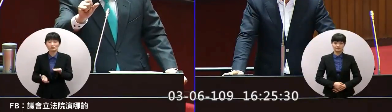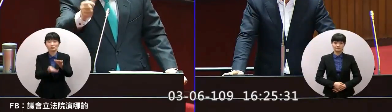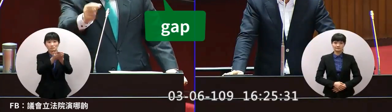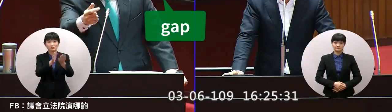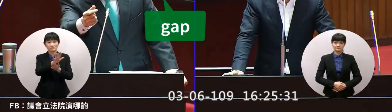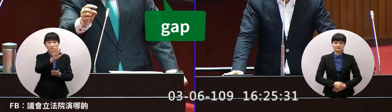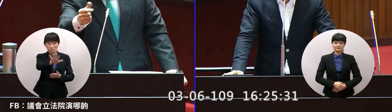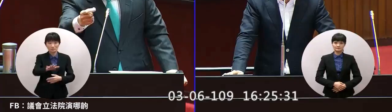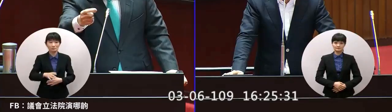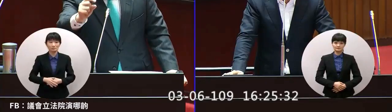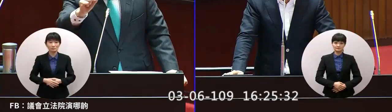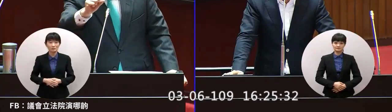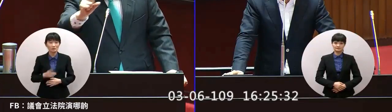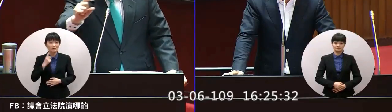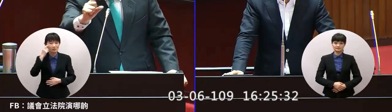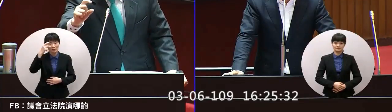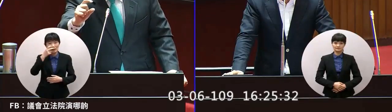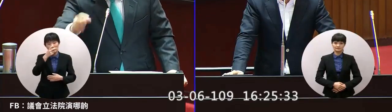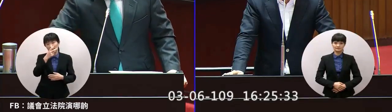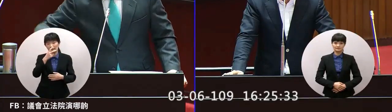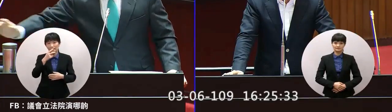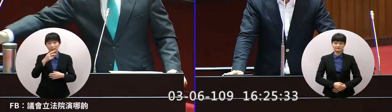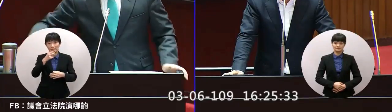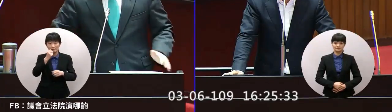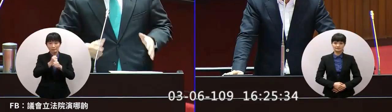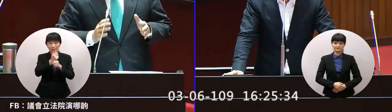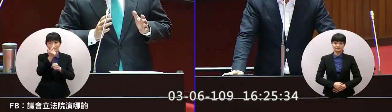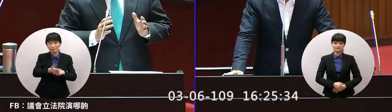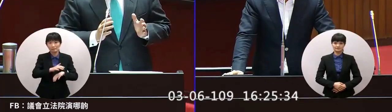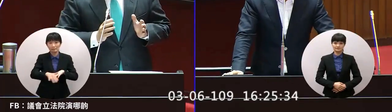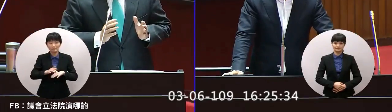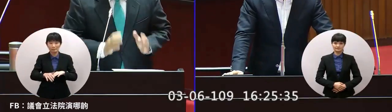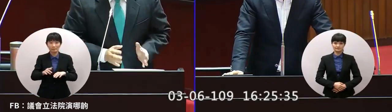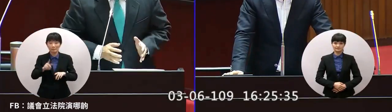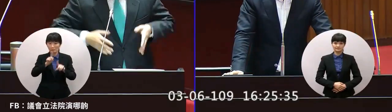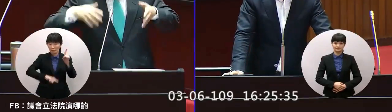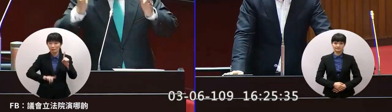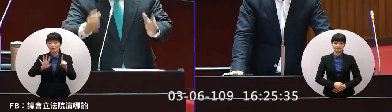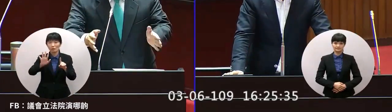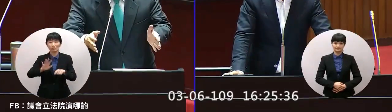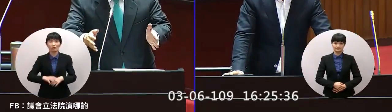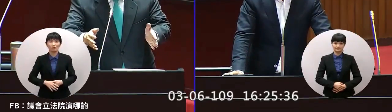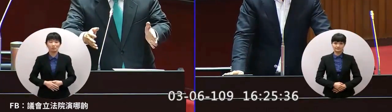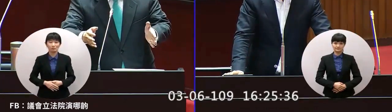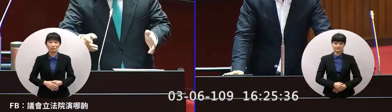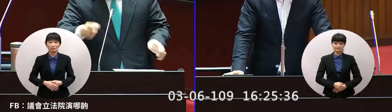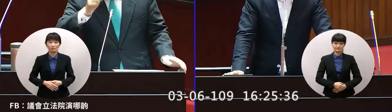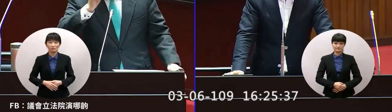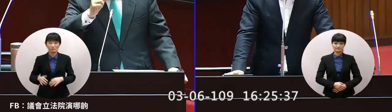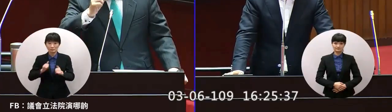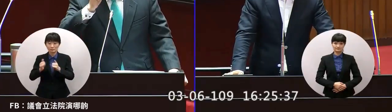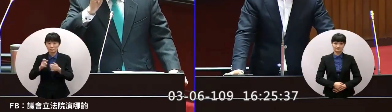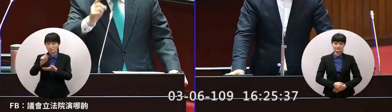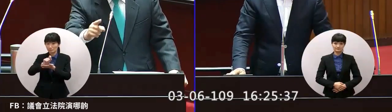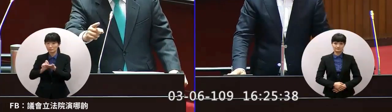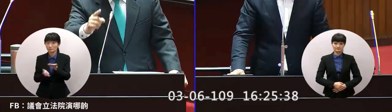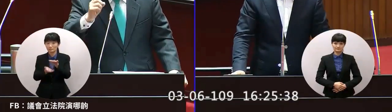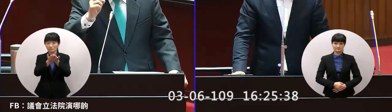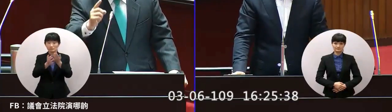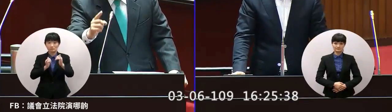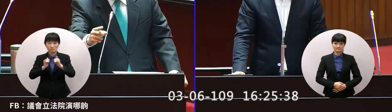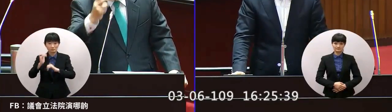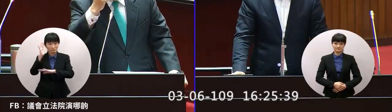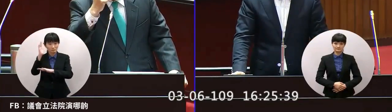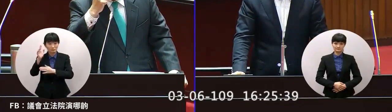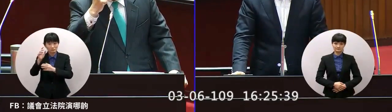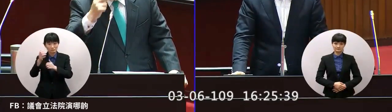了一个 gap， 吼，产生一个落差。这个落差来到阮民政署，阮交落去的时阵哦，阮即马那民政署